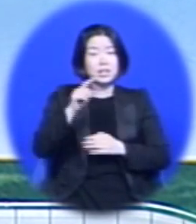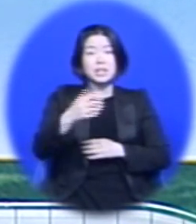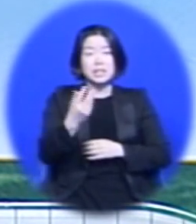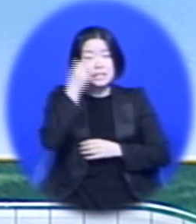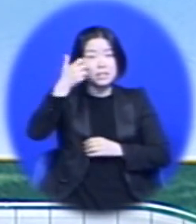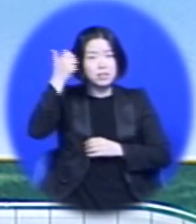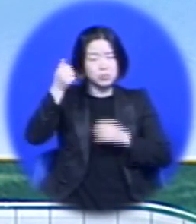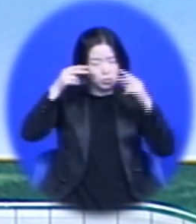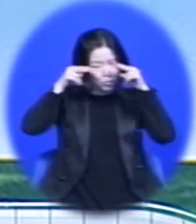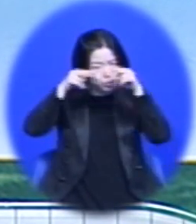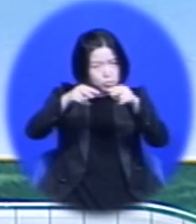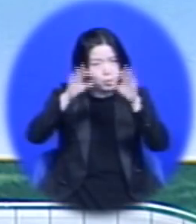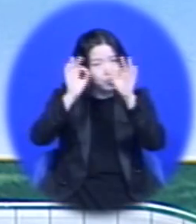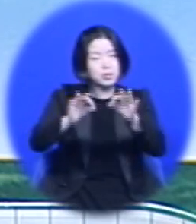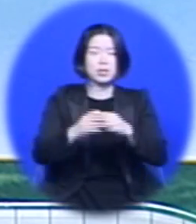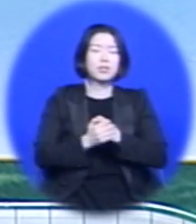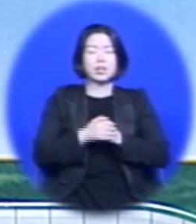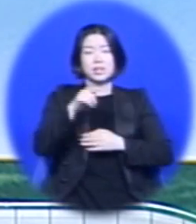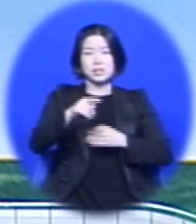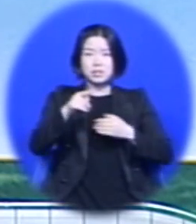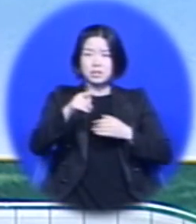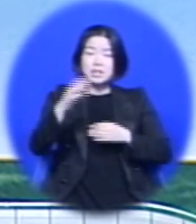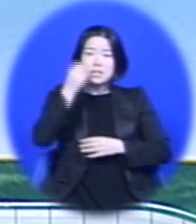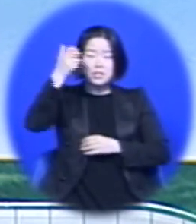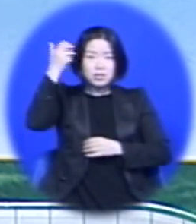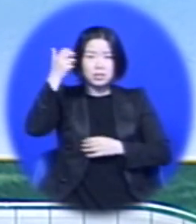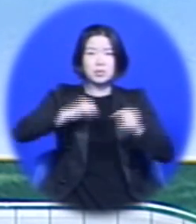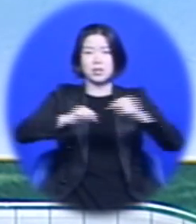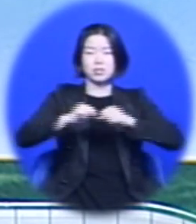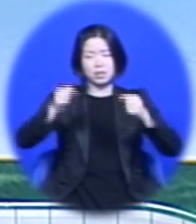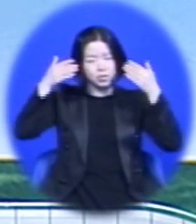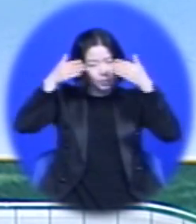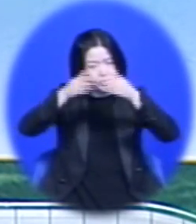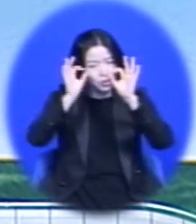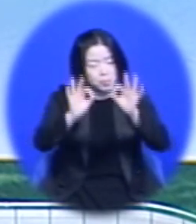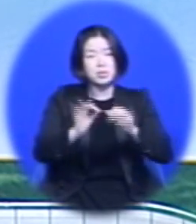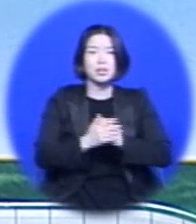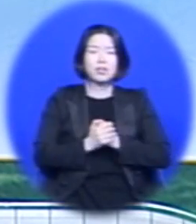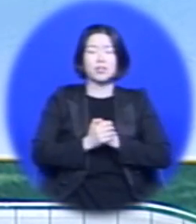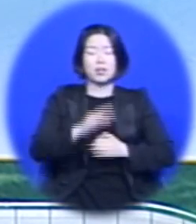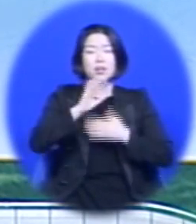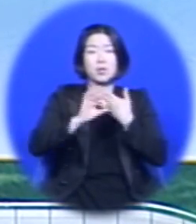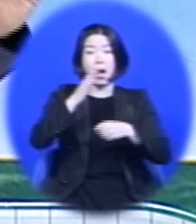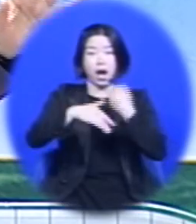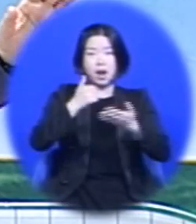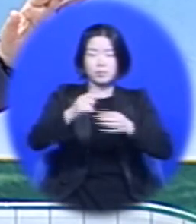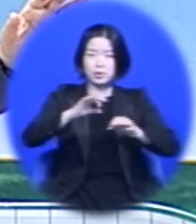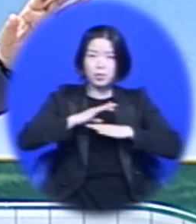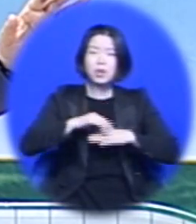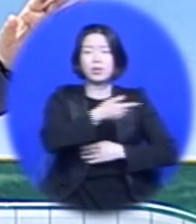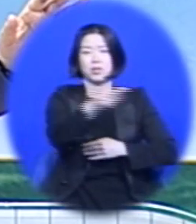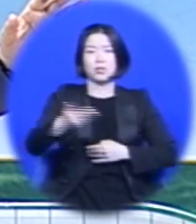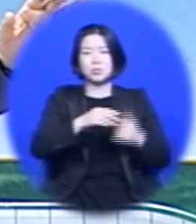성령님을 주목하세요. 그 성령의 역사를 주목하시라고요. 그러면 하나님께서 놀라우게 여러분을